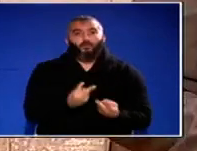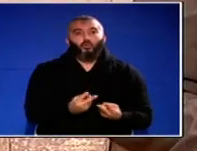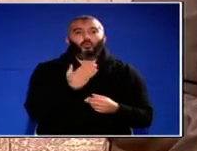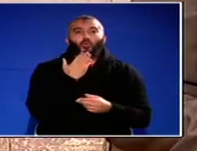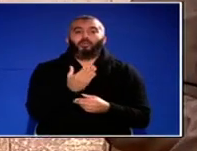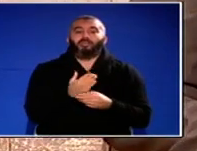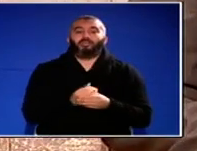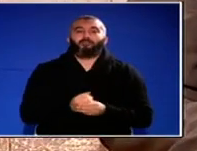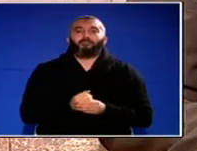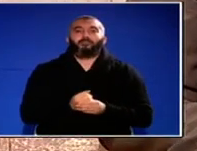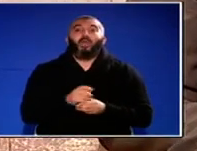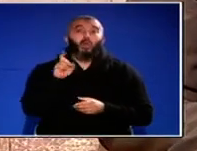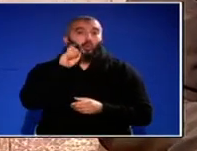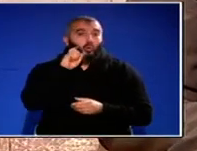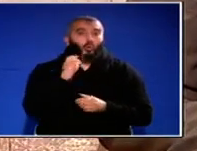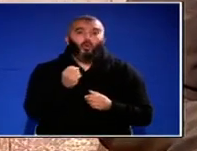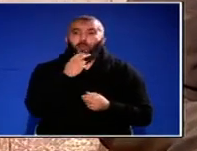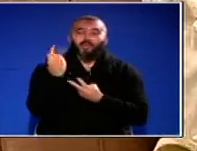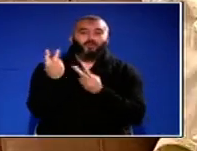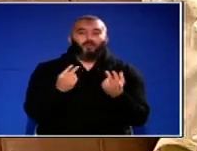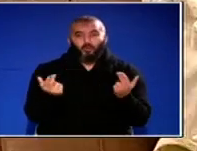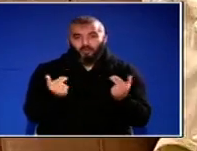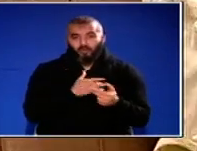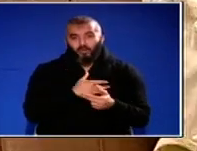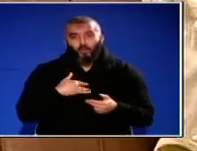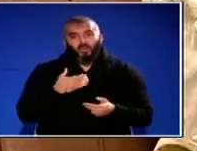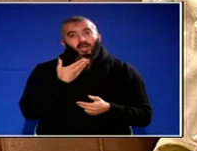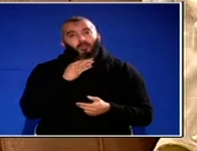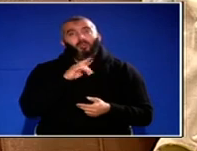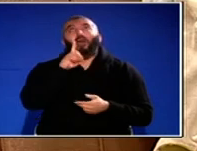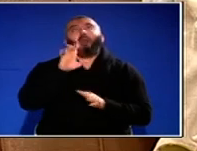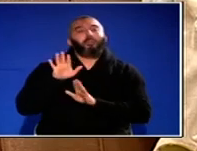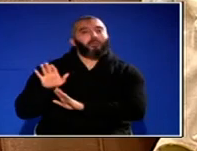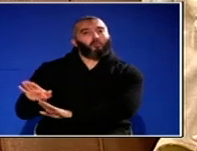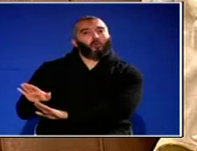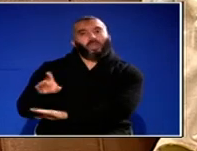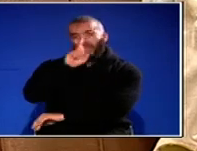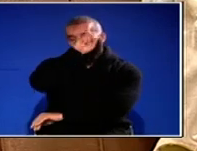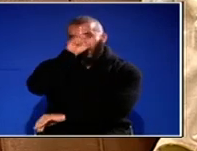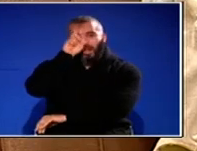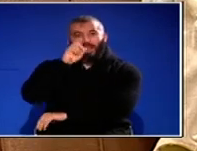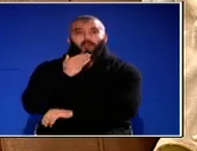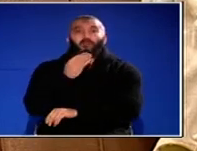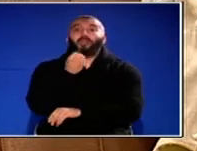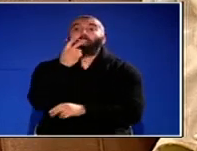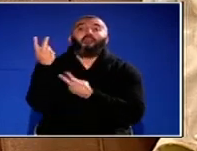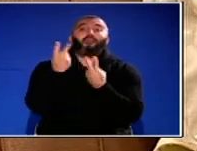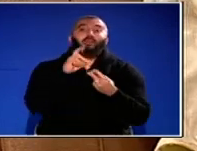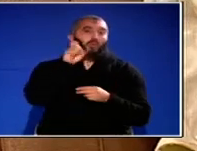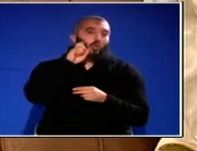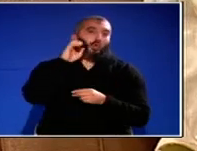يسلمك شيخ عمار، مرحبا. مرحبا بكم يا سيدي، الله يبارك فيك. صحة ويحفظك أستاذ أحمد، الله يبارك فيك. مرحبا بسي بن عزوز، الله يسلمك.